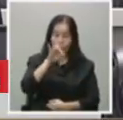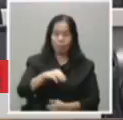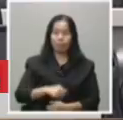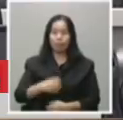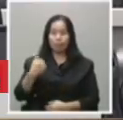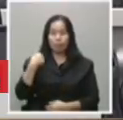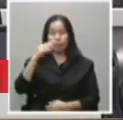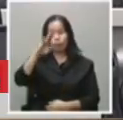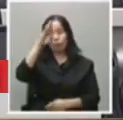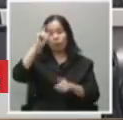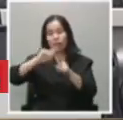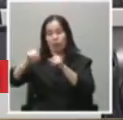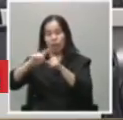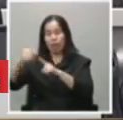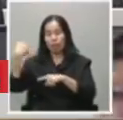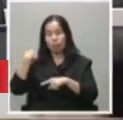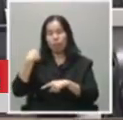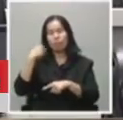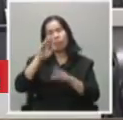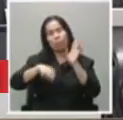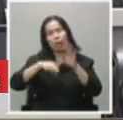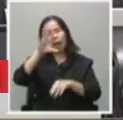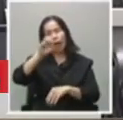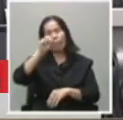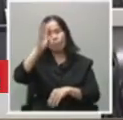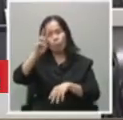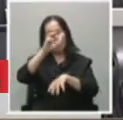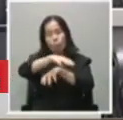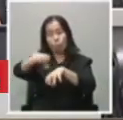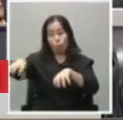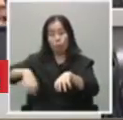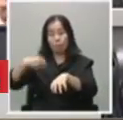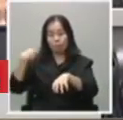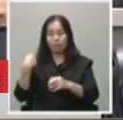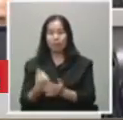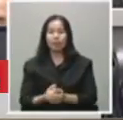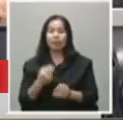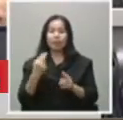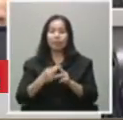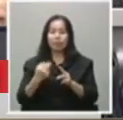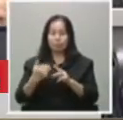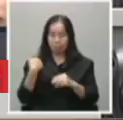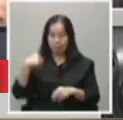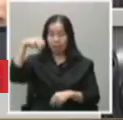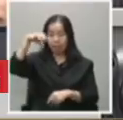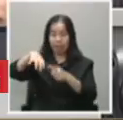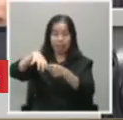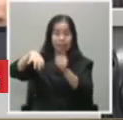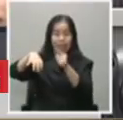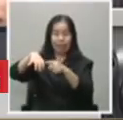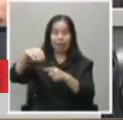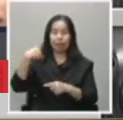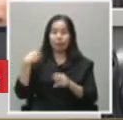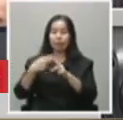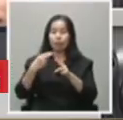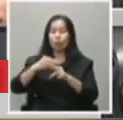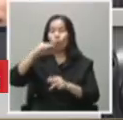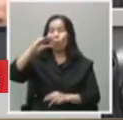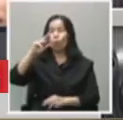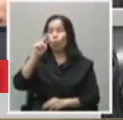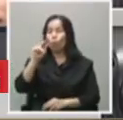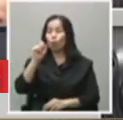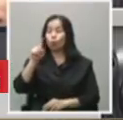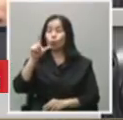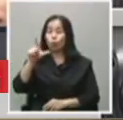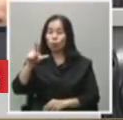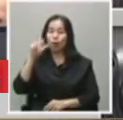ราบความกันดีครับ56ไฟแนนซ์หนึ่งในนั้นเนี่ยคือคุณพ่อที่ผมให้ความเคารพนับถือครับท่านโกศลไกรเลิก